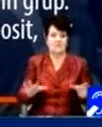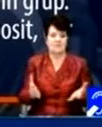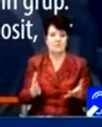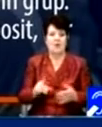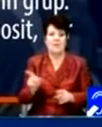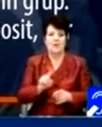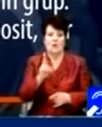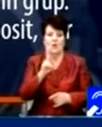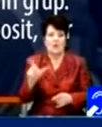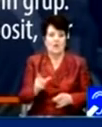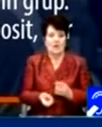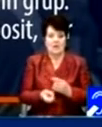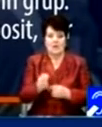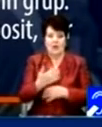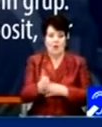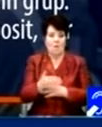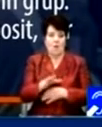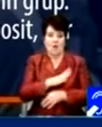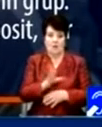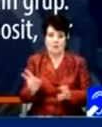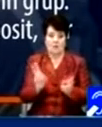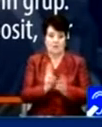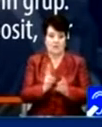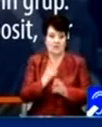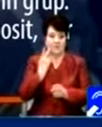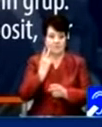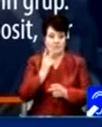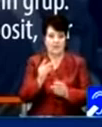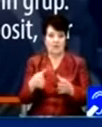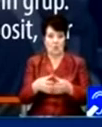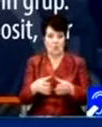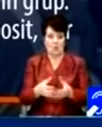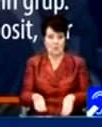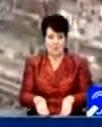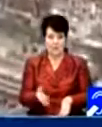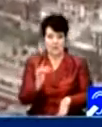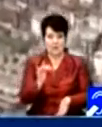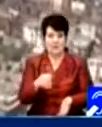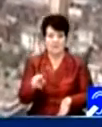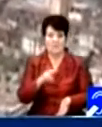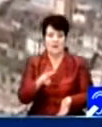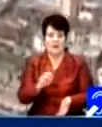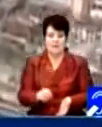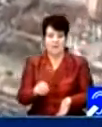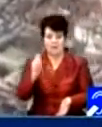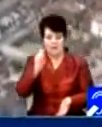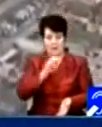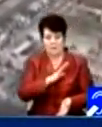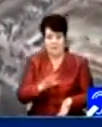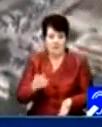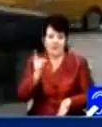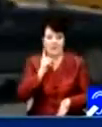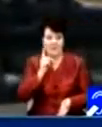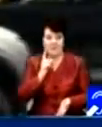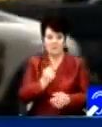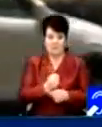pentru că nu a apărut la poartă, acolo unde ne-am întâlnit cu toții din grup. Spune Ioana Dima. Bărbatul nu avea un telefon care să funcționeze